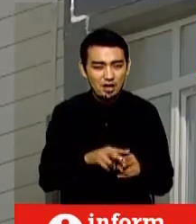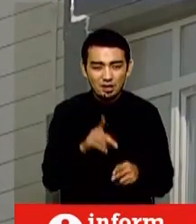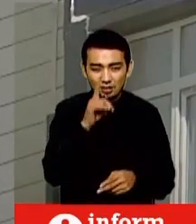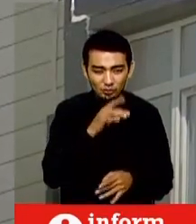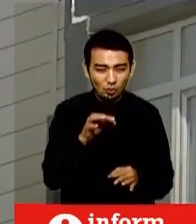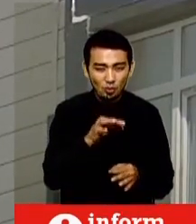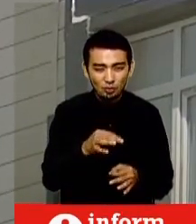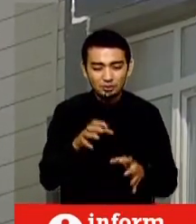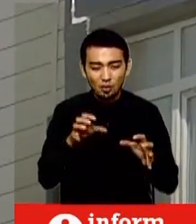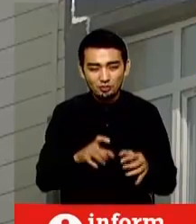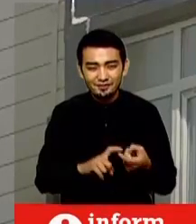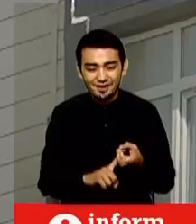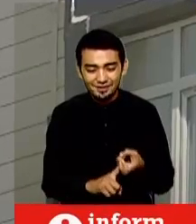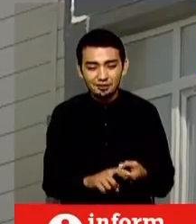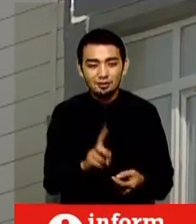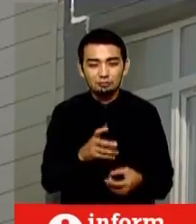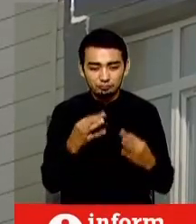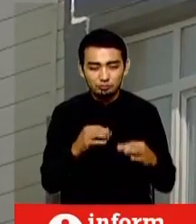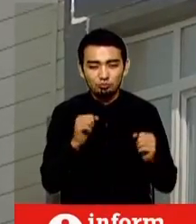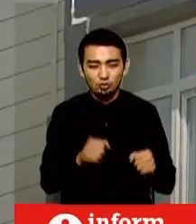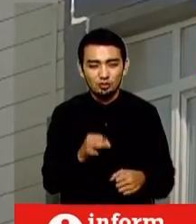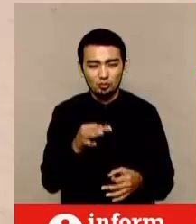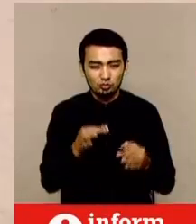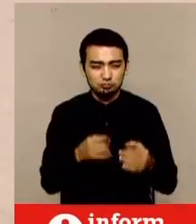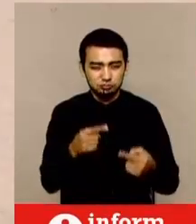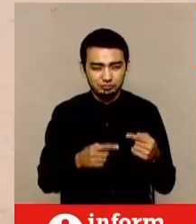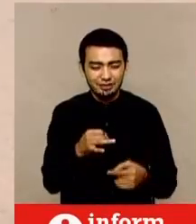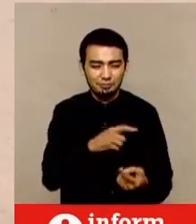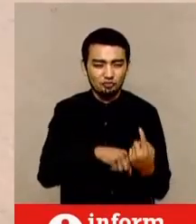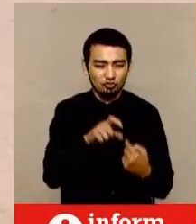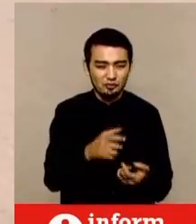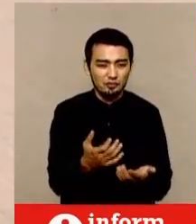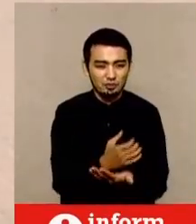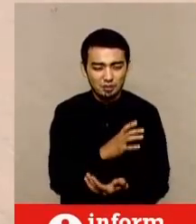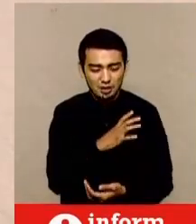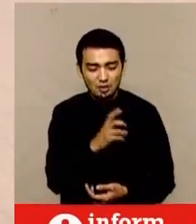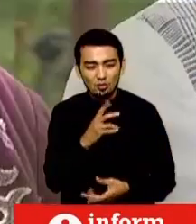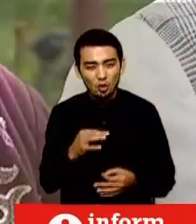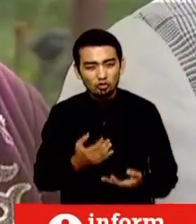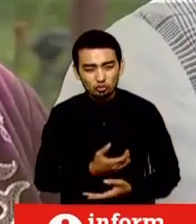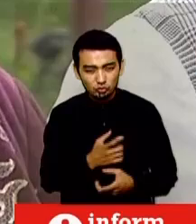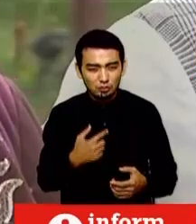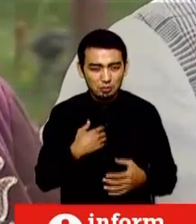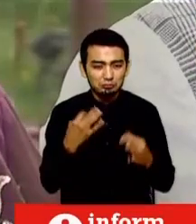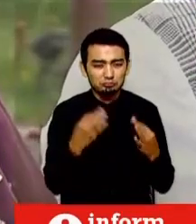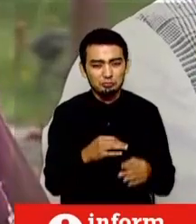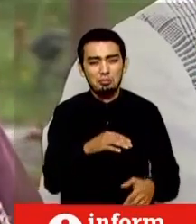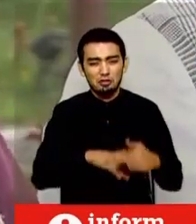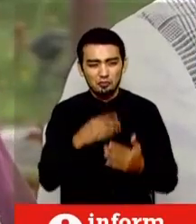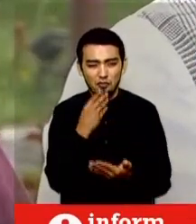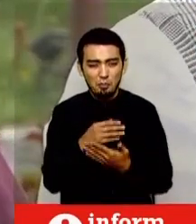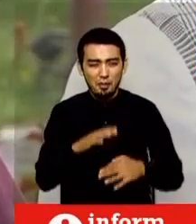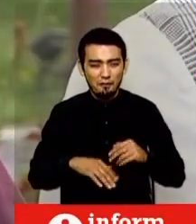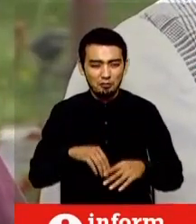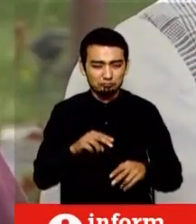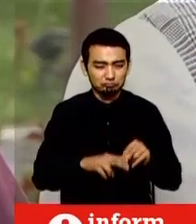Известно только, что законность постройки проверяли в суде, и спор выиграл подрядчик. Но местные жители не намерены мириться с бассейнами в своем подвале